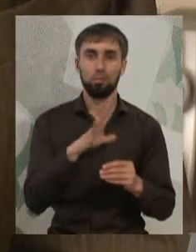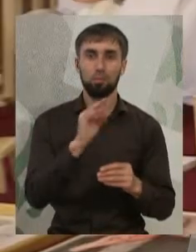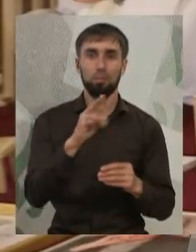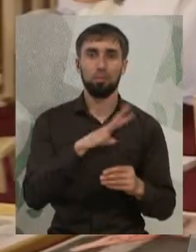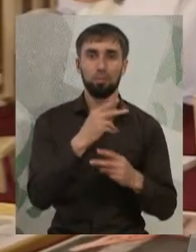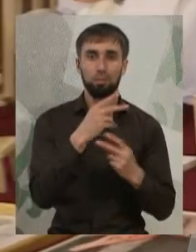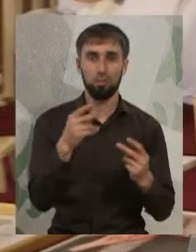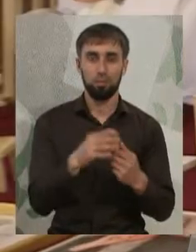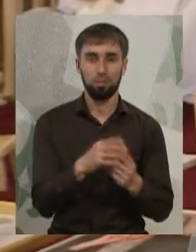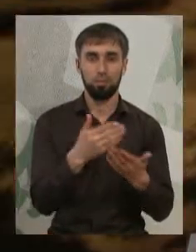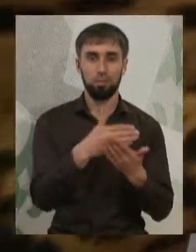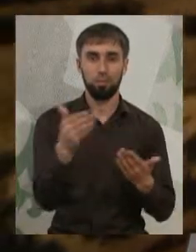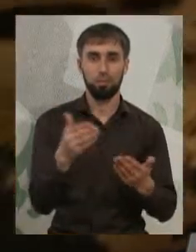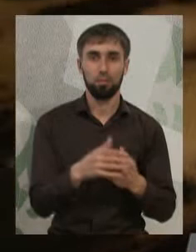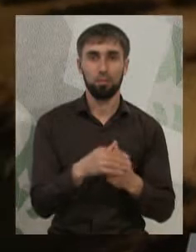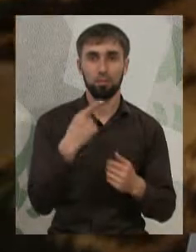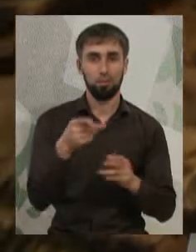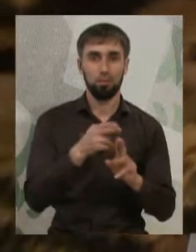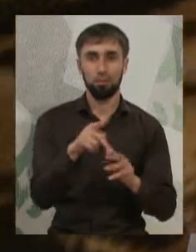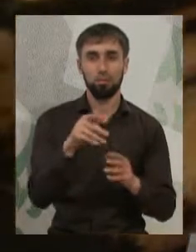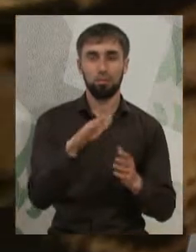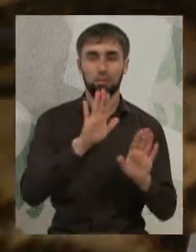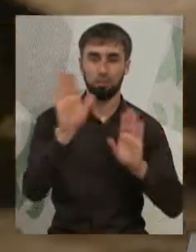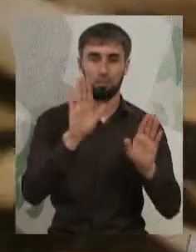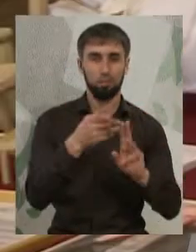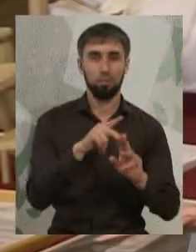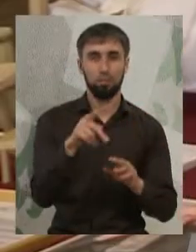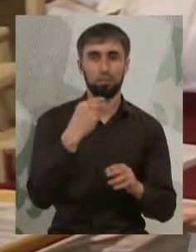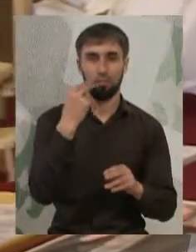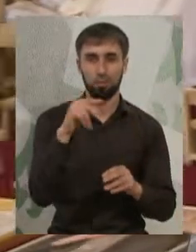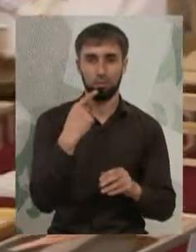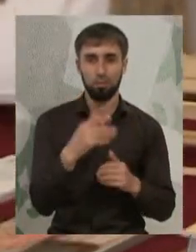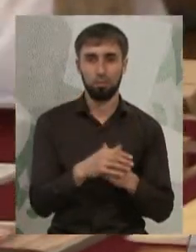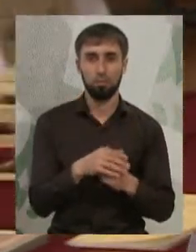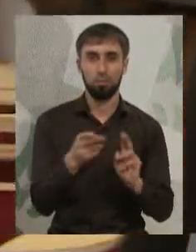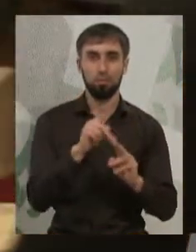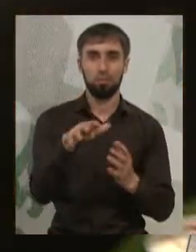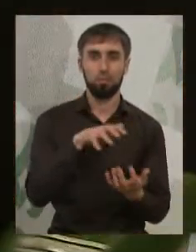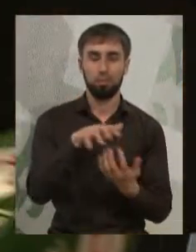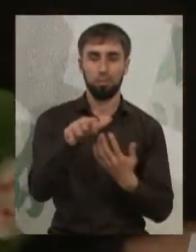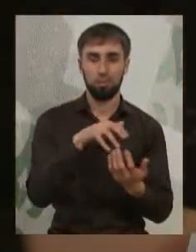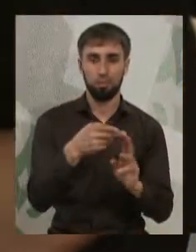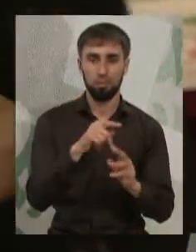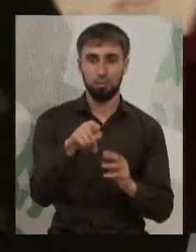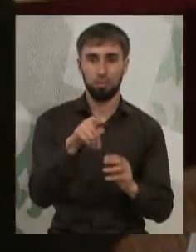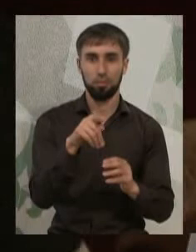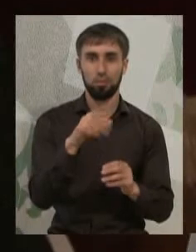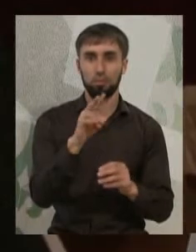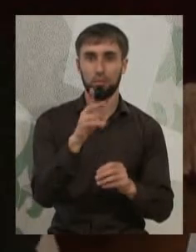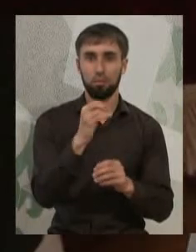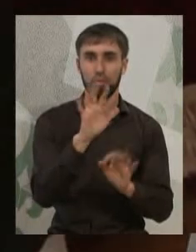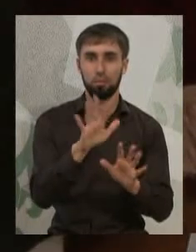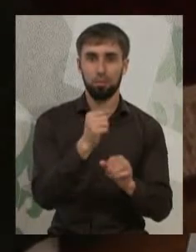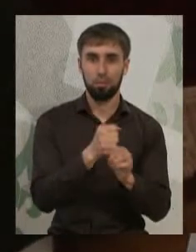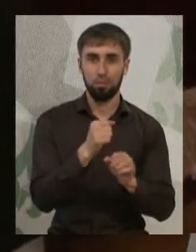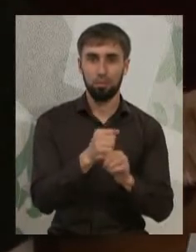видим. Это уникальная, я бы сказала, выставка. Например, вот этот ткацкий станок, он не только воспроизведен, но